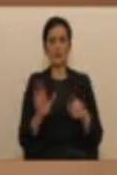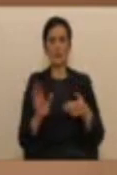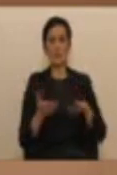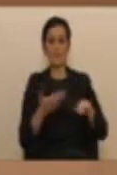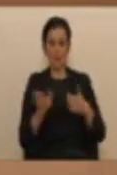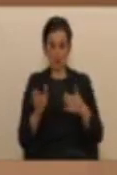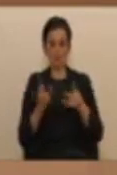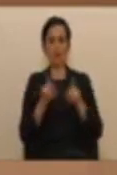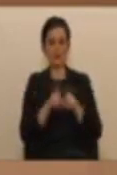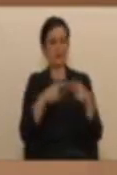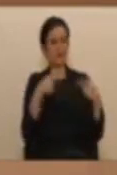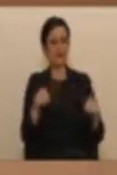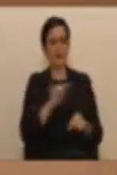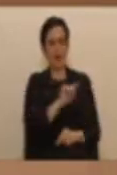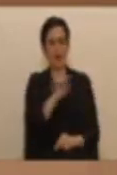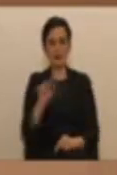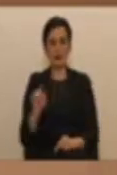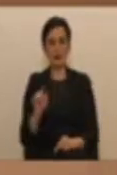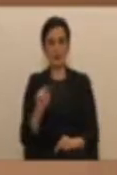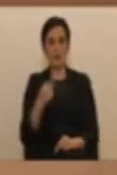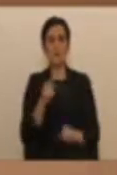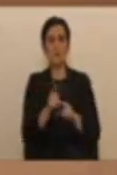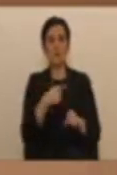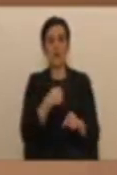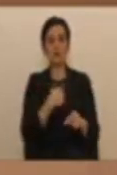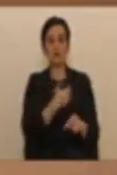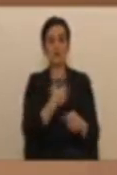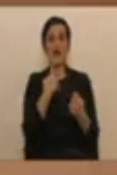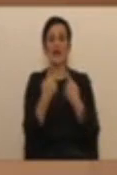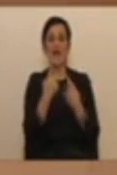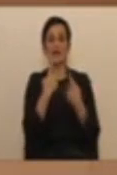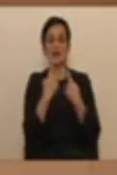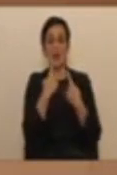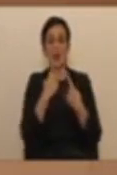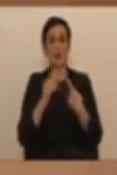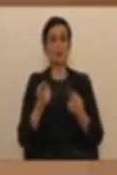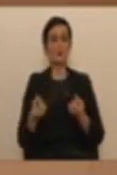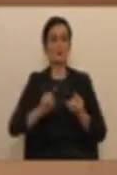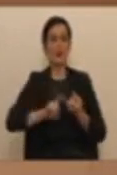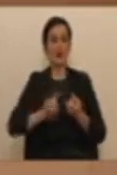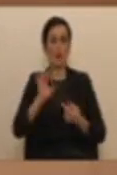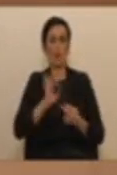და სხვაგანაც. მეც მინდა გესაუბროთ იმის თაობაზე, რომ